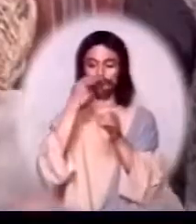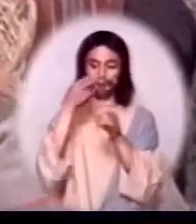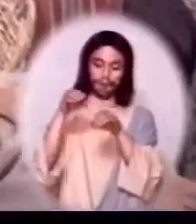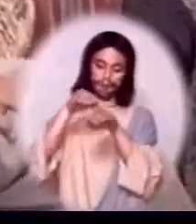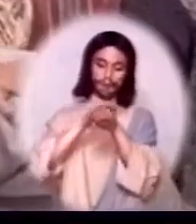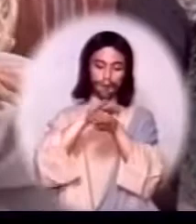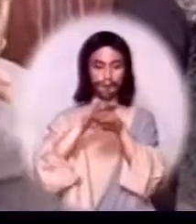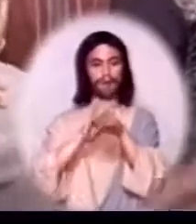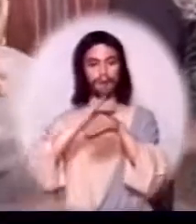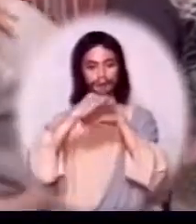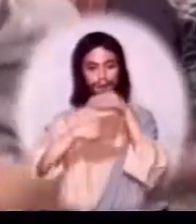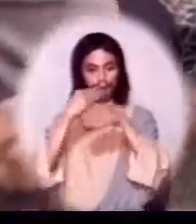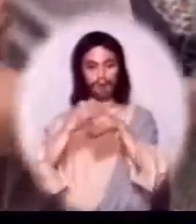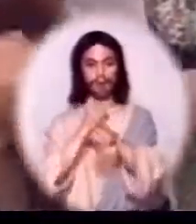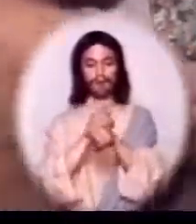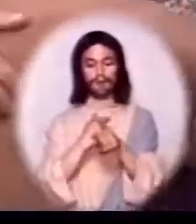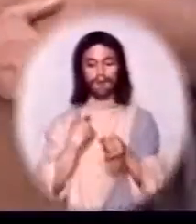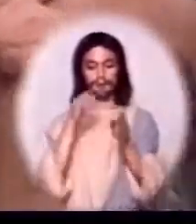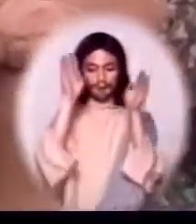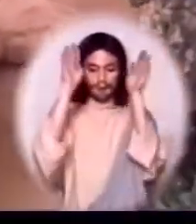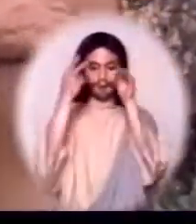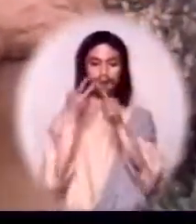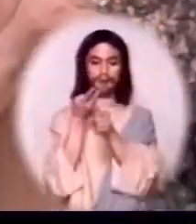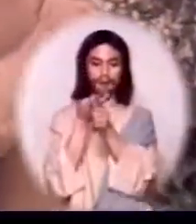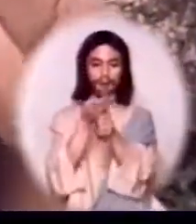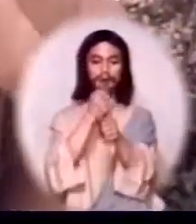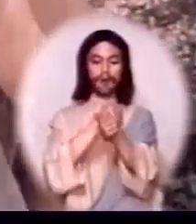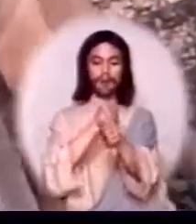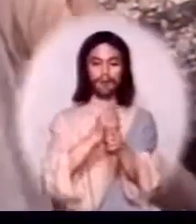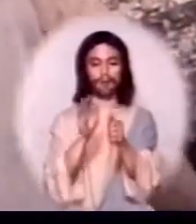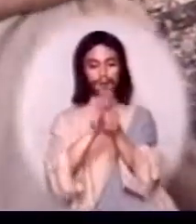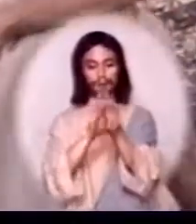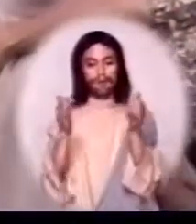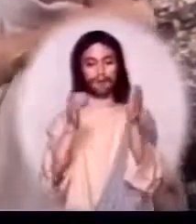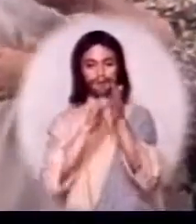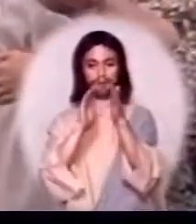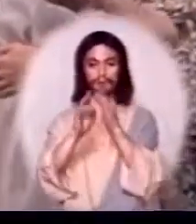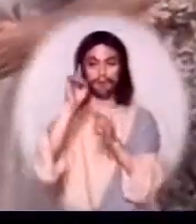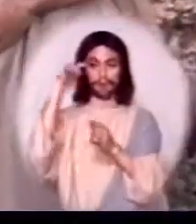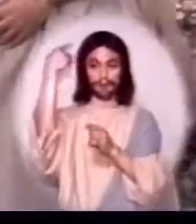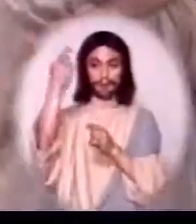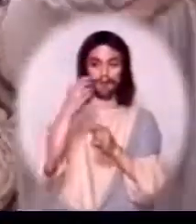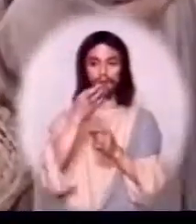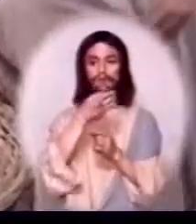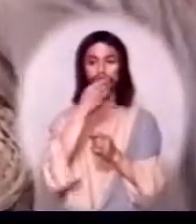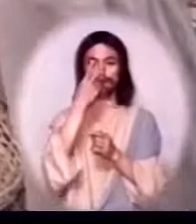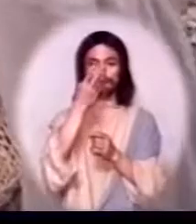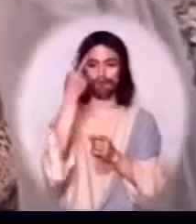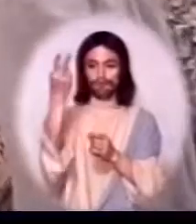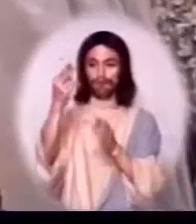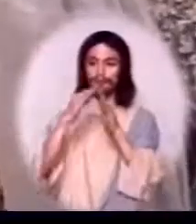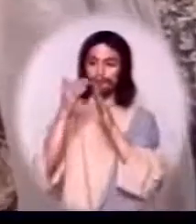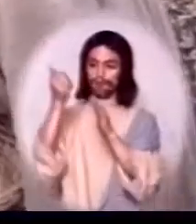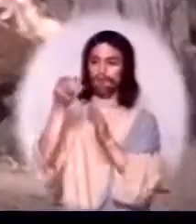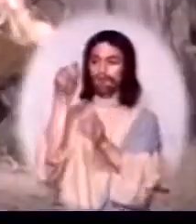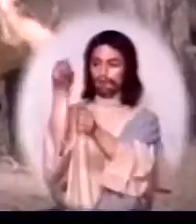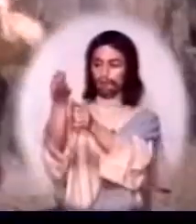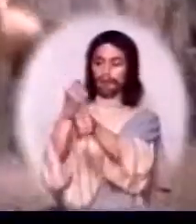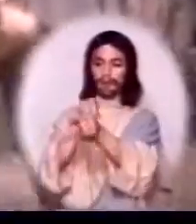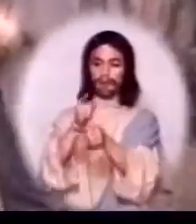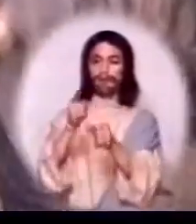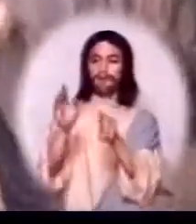붓고 상처를 싸매주었지. 그리고 나서 자기 나귀에 태워 주막으로 데리고 가서 돌봐주고, 이튿날 은전 분이불 주막 주인에게